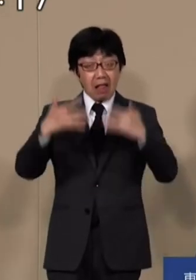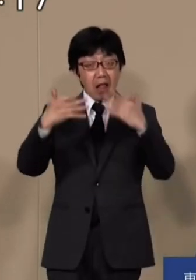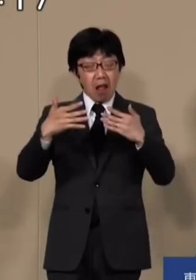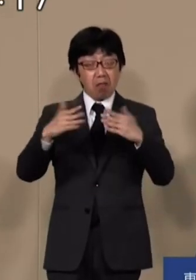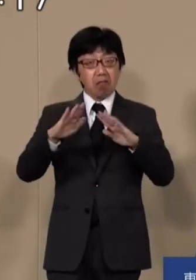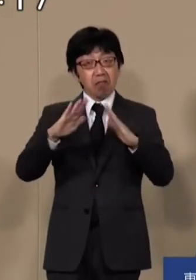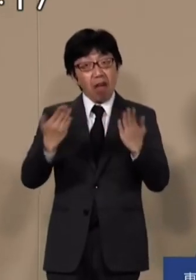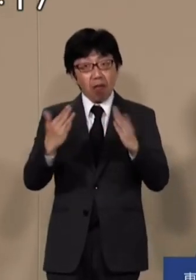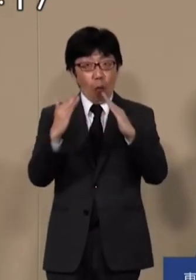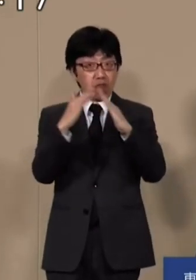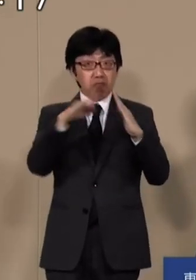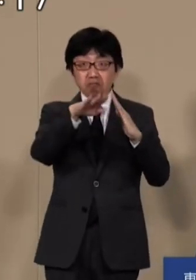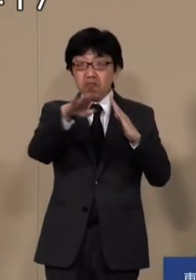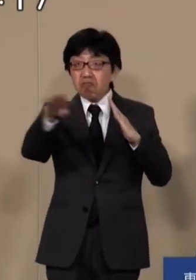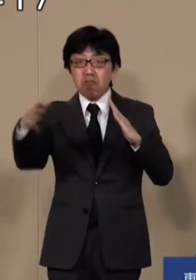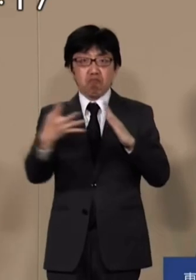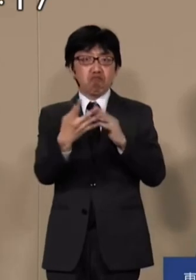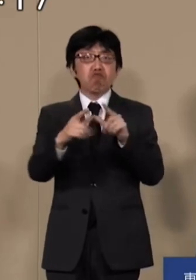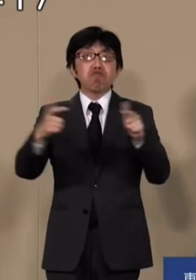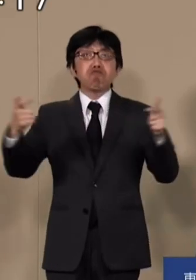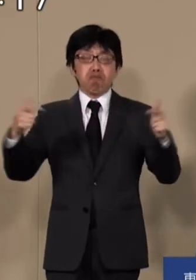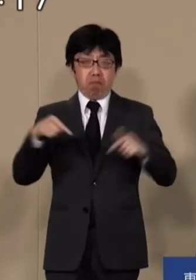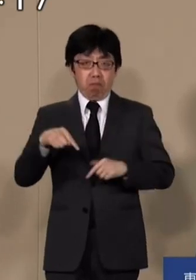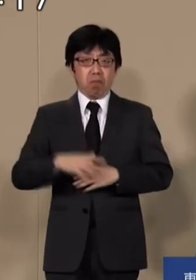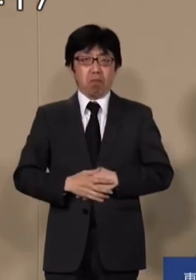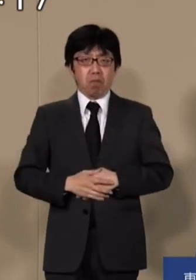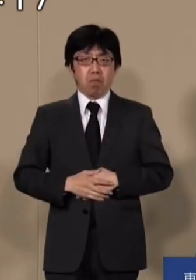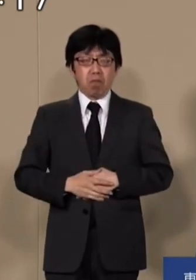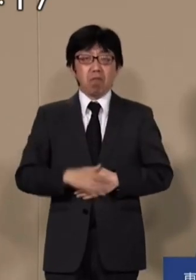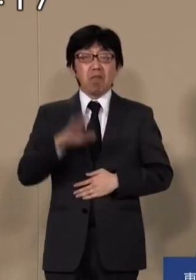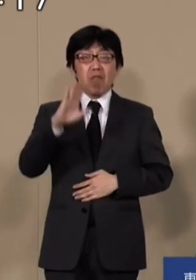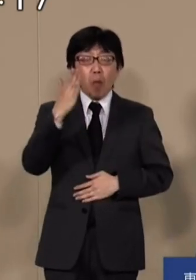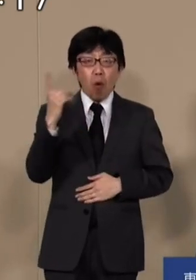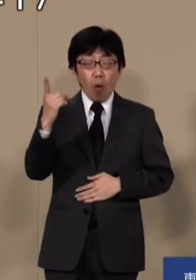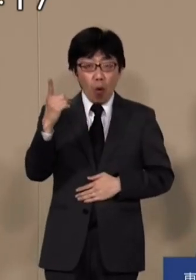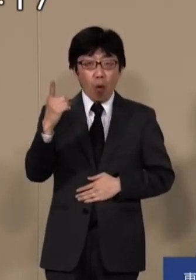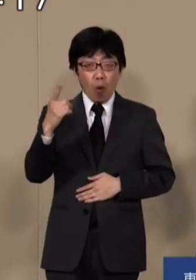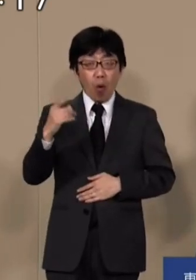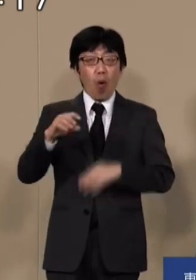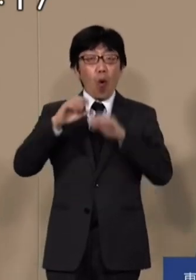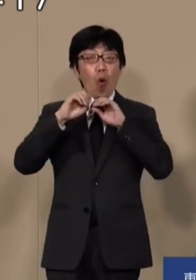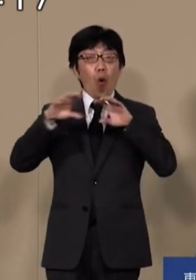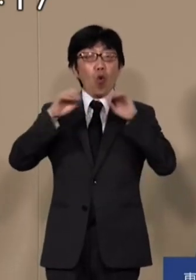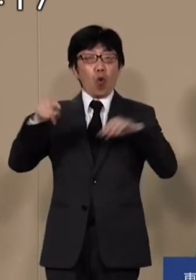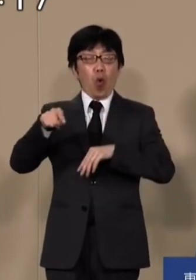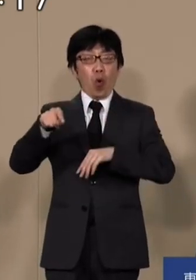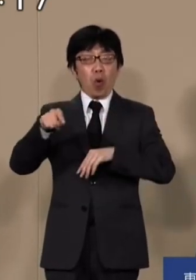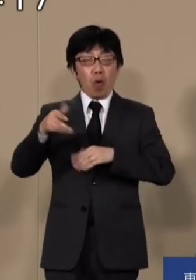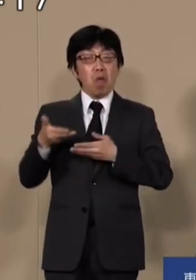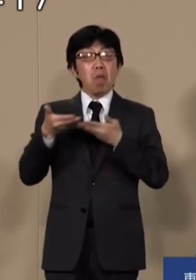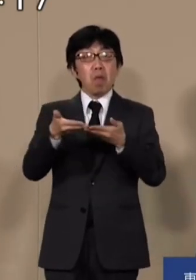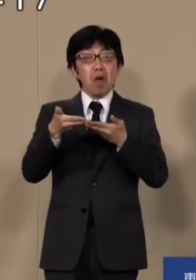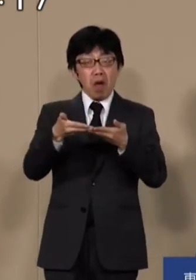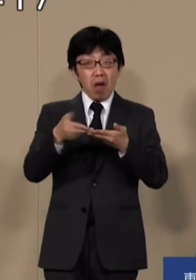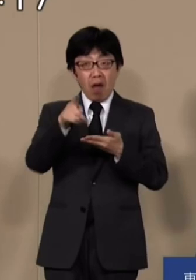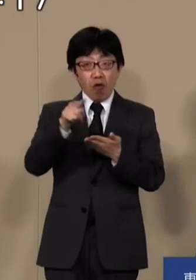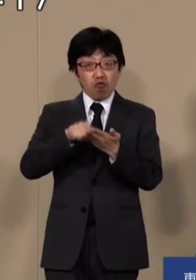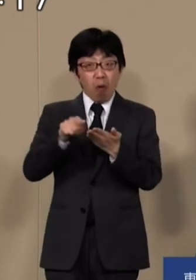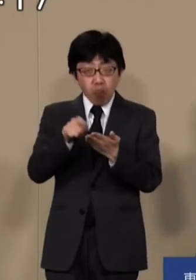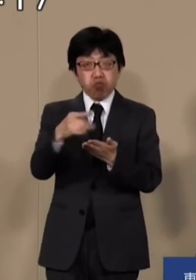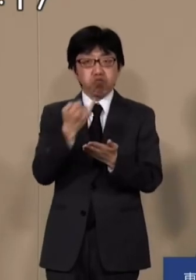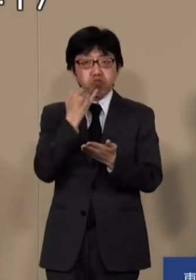年々増えていますそれにも関わらず放送電波を一方的に送り付けスマホからも受信料を